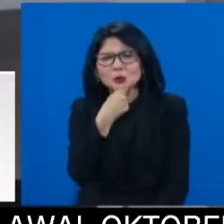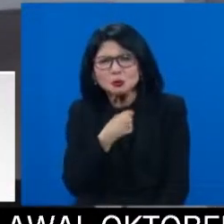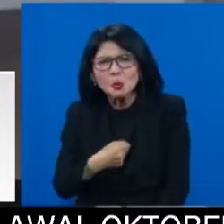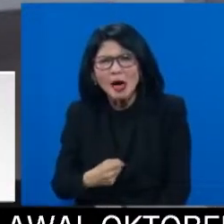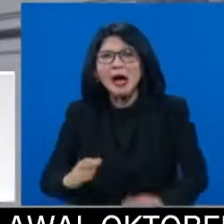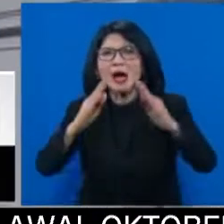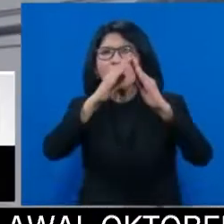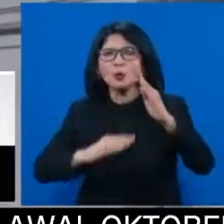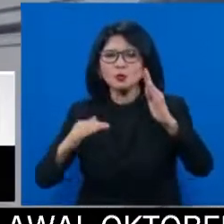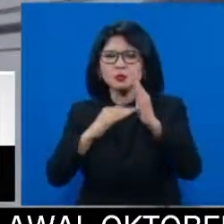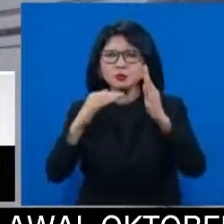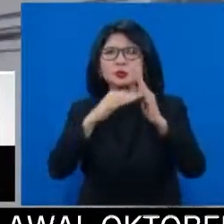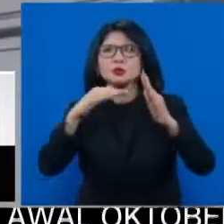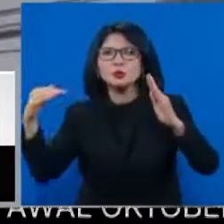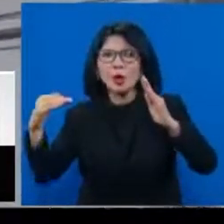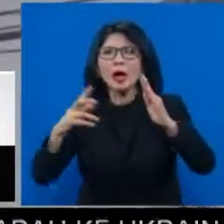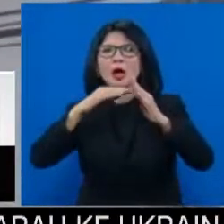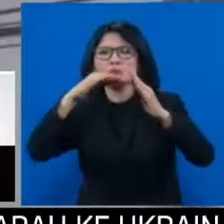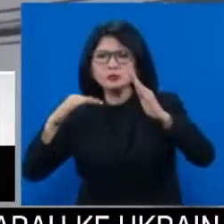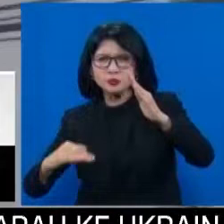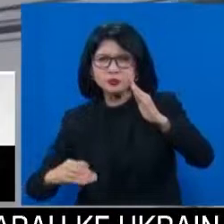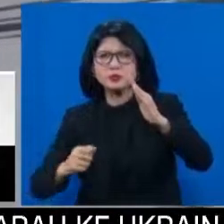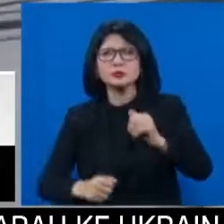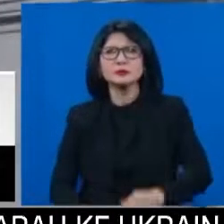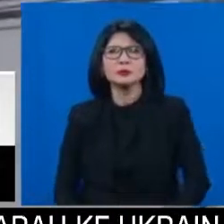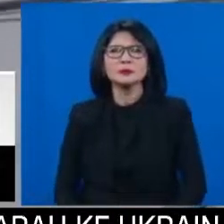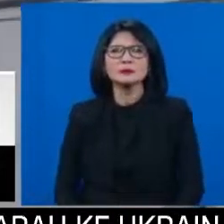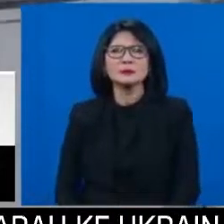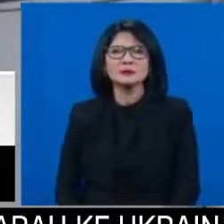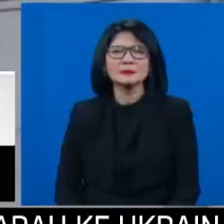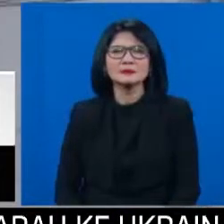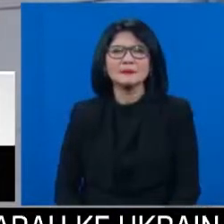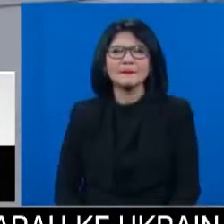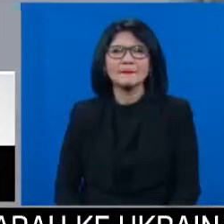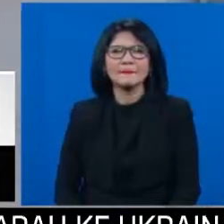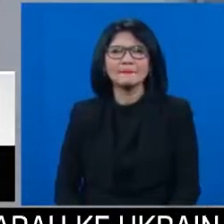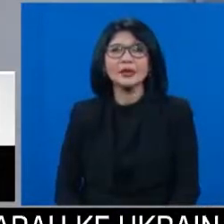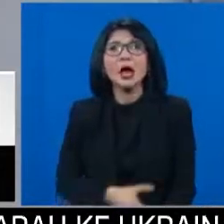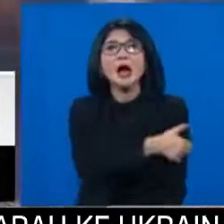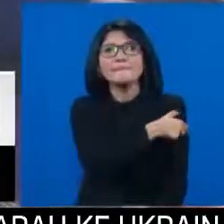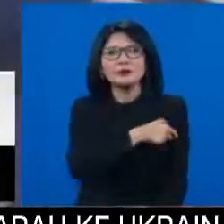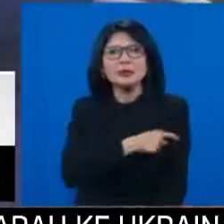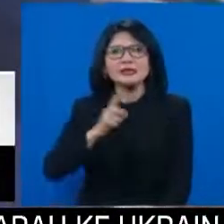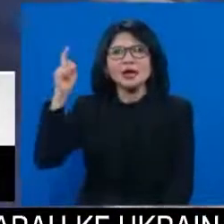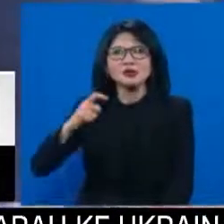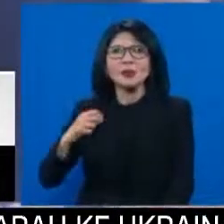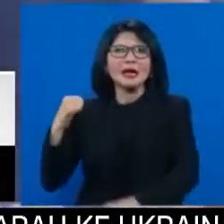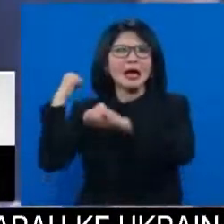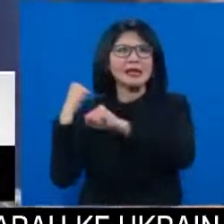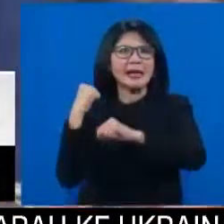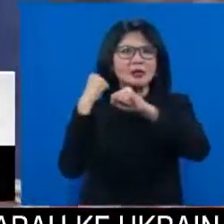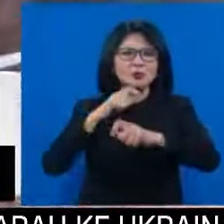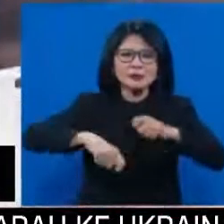rumah di Jalan Swadaya 1, Tebet, Jakarta Selatan pada Rabu siang. Petugas harus menggunakan tandu yang diikat